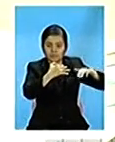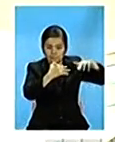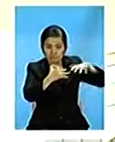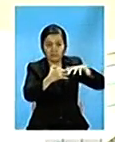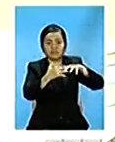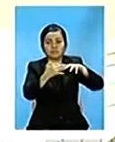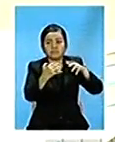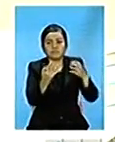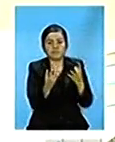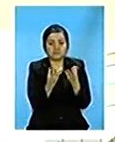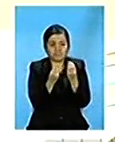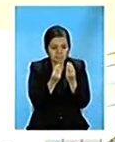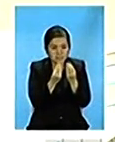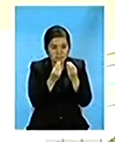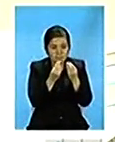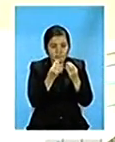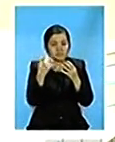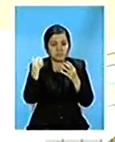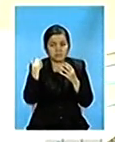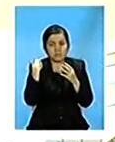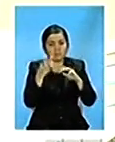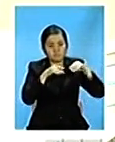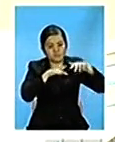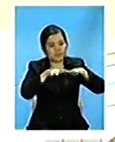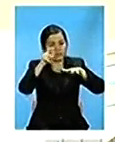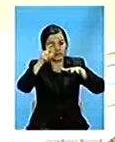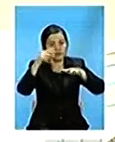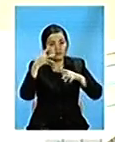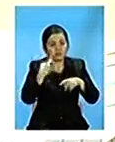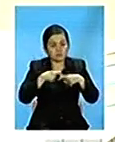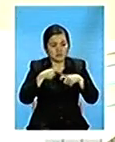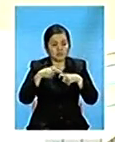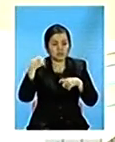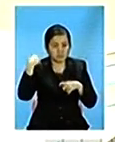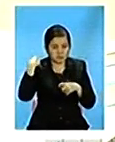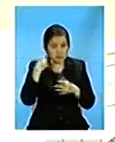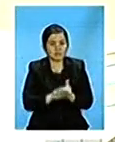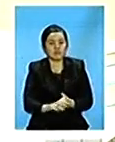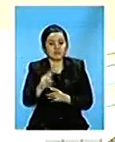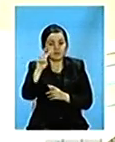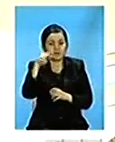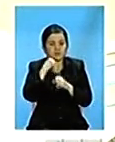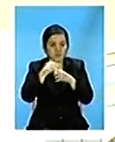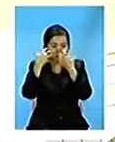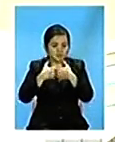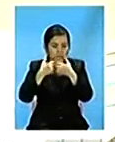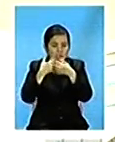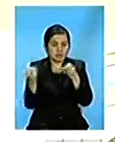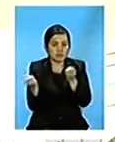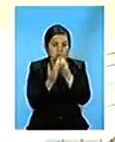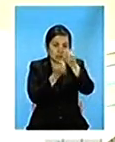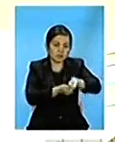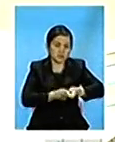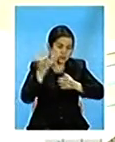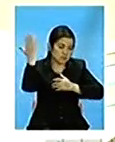ก็เกิดตะกอนตกก็ทำให้ตื้นเขินประการหนึ่งประการที่สองก็คือการทำอุตสาหกรรมทำการเกษตรสมัย